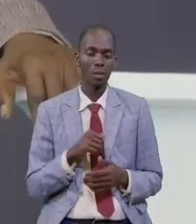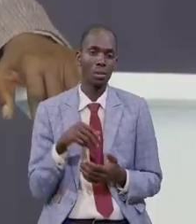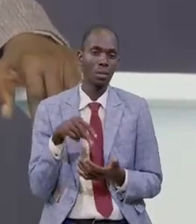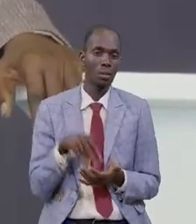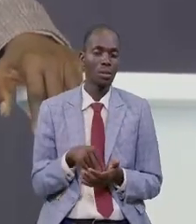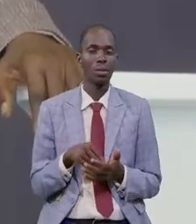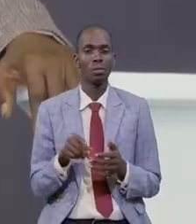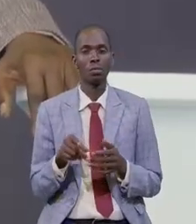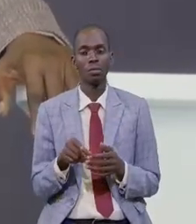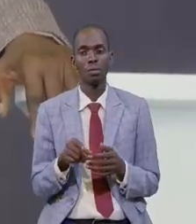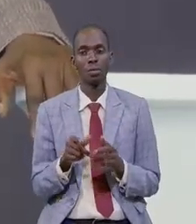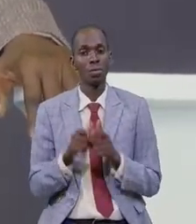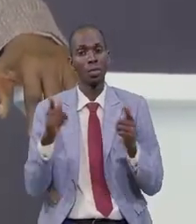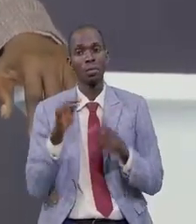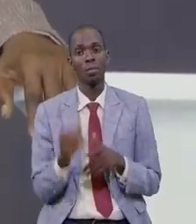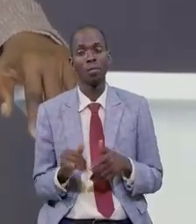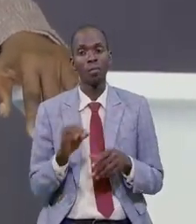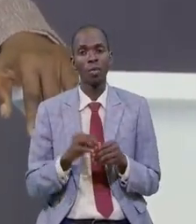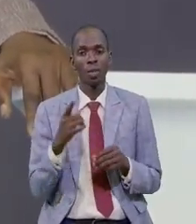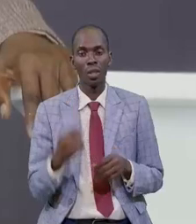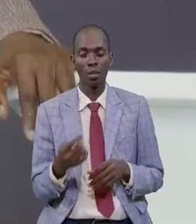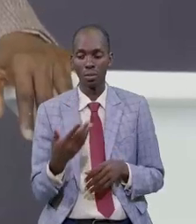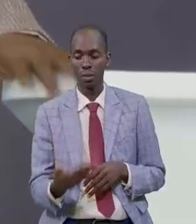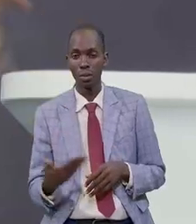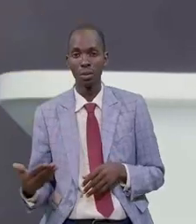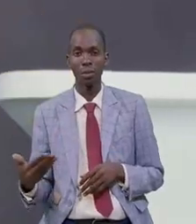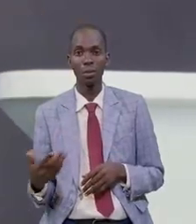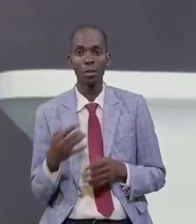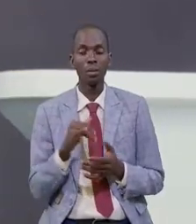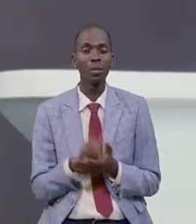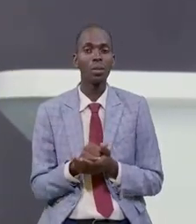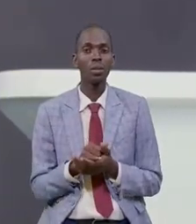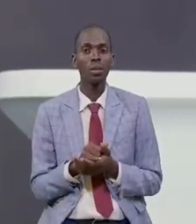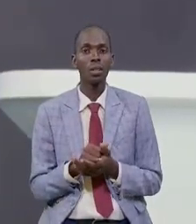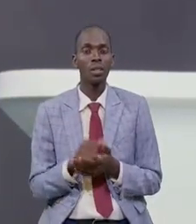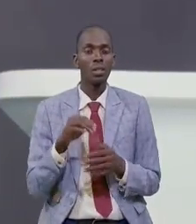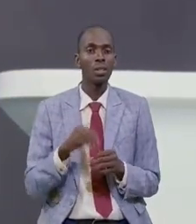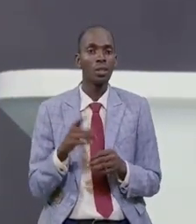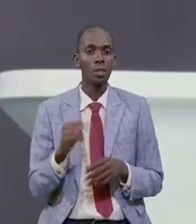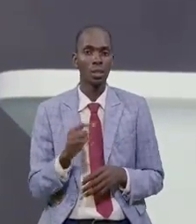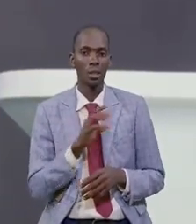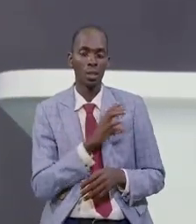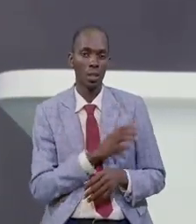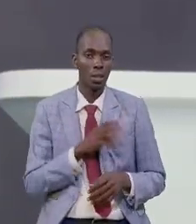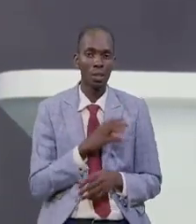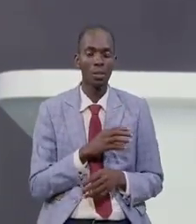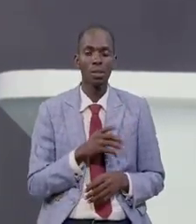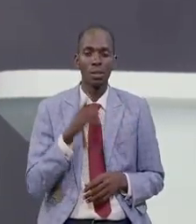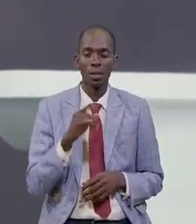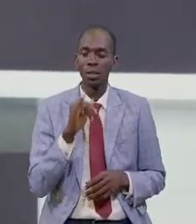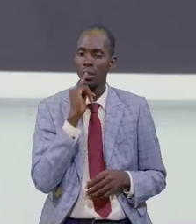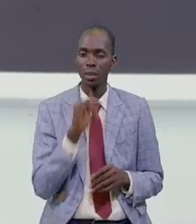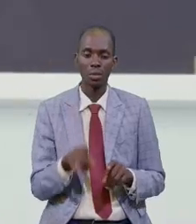distingué dans la la discipline la matière filière il s'est distingué dans le caractère dans sa vie il s'est